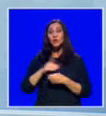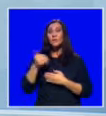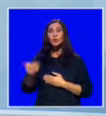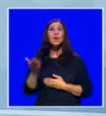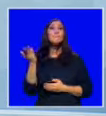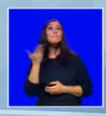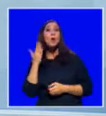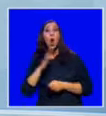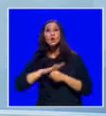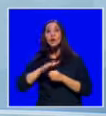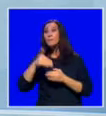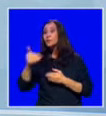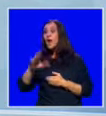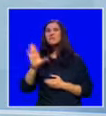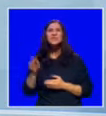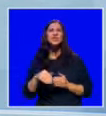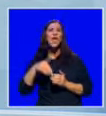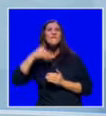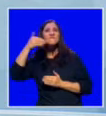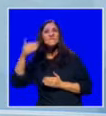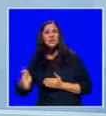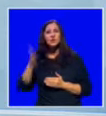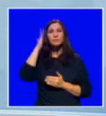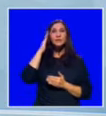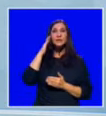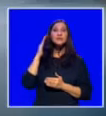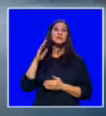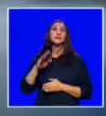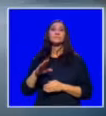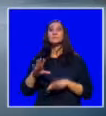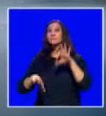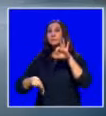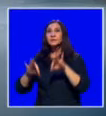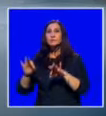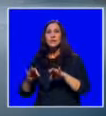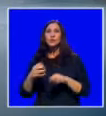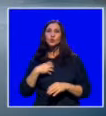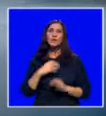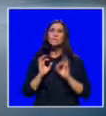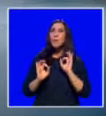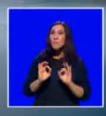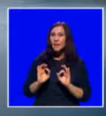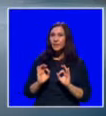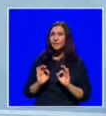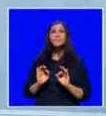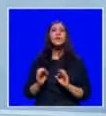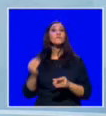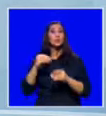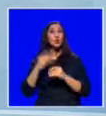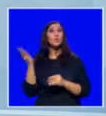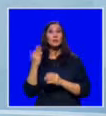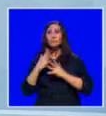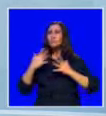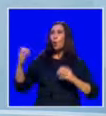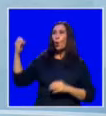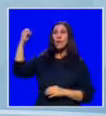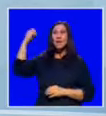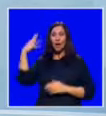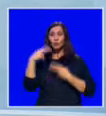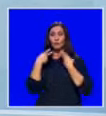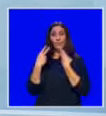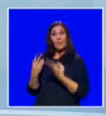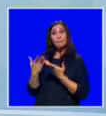е бил основен приоритет на всички външни министри, които са излъчвани от ГЕРБ до момента. Балкани. И включително беше много ярко